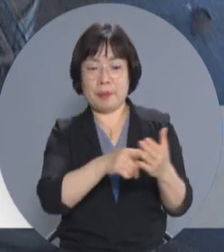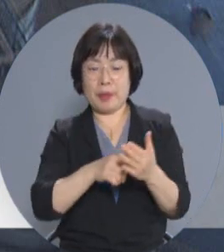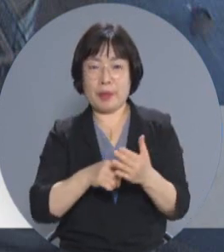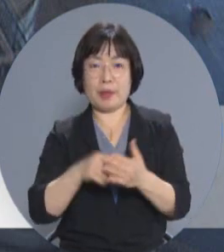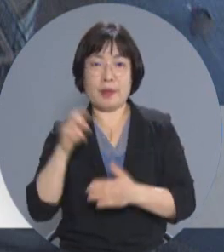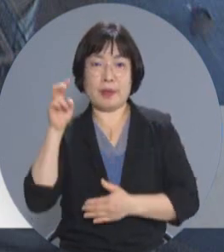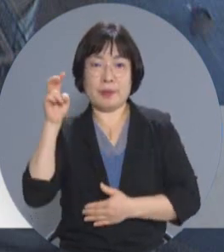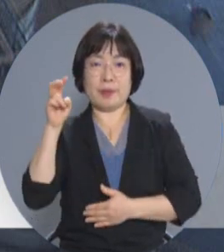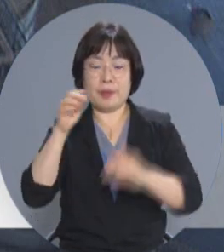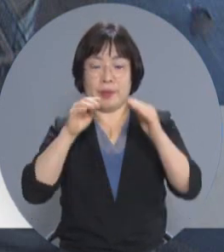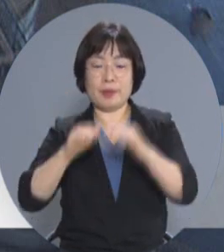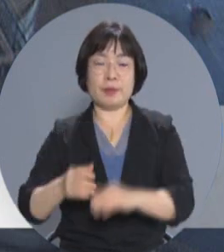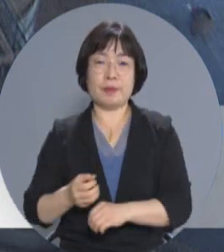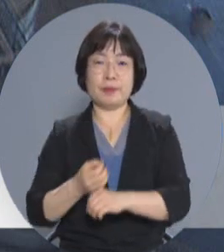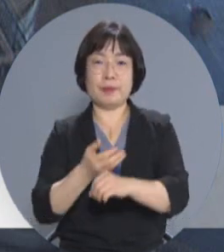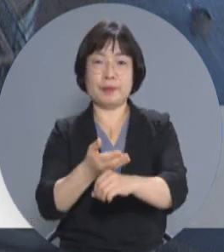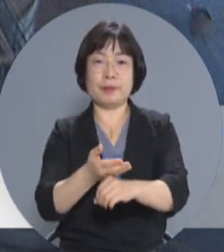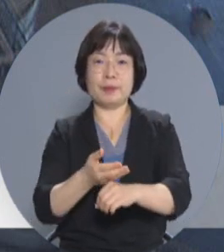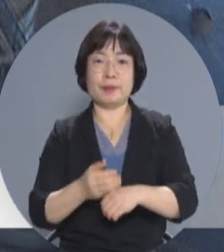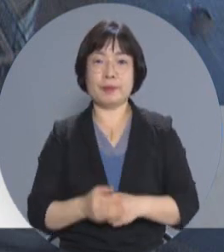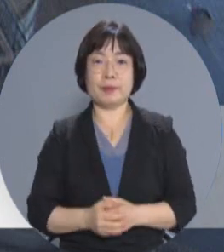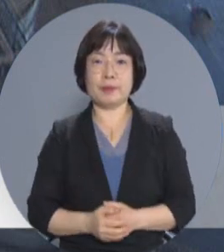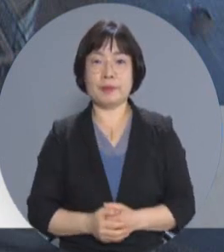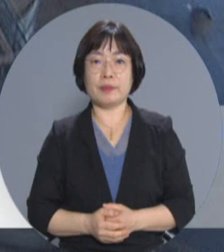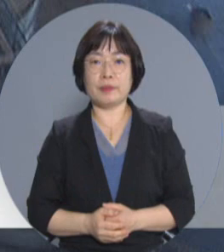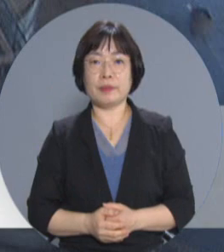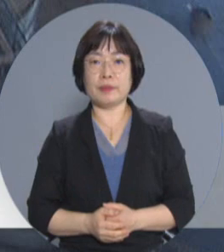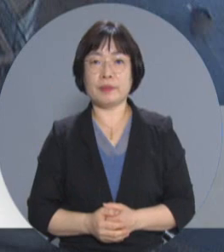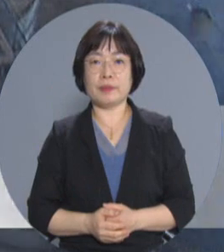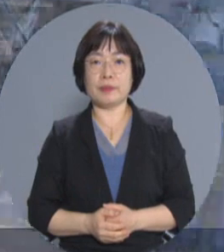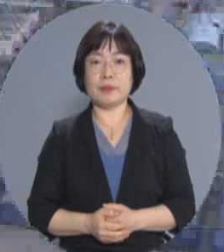있을 것으로 보입니다 김주희 기자입니다